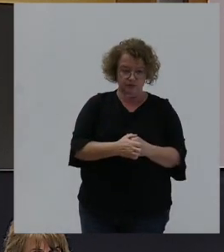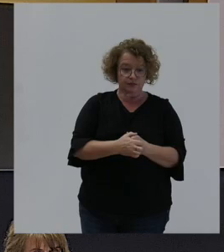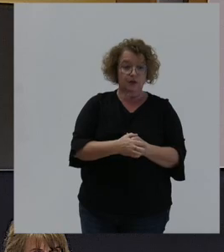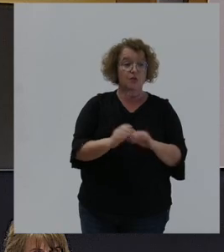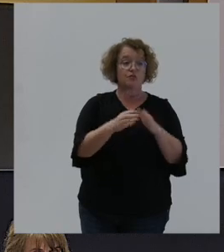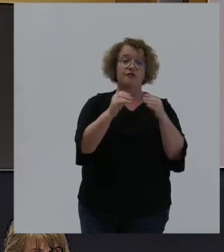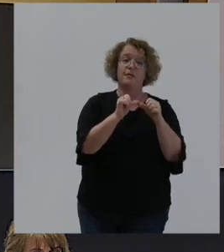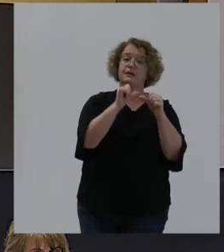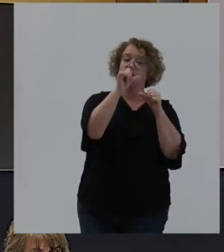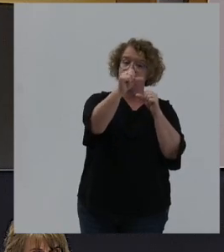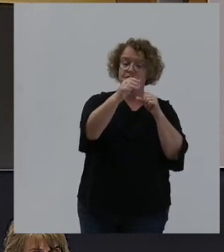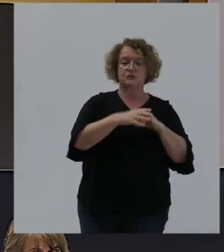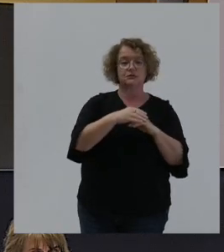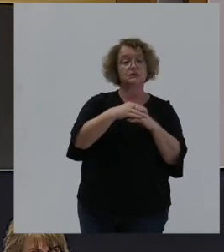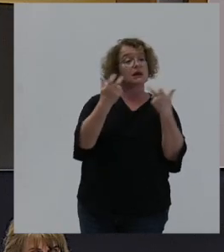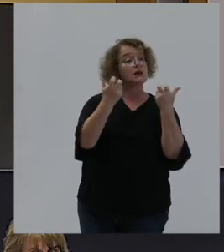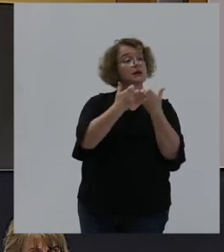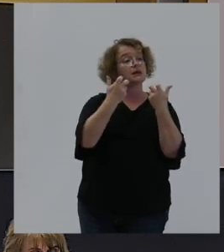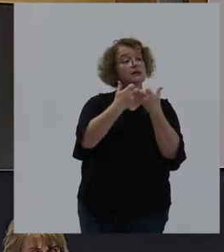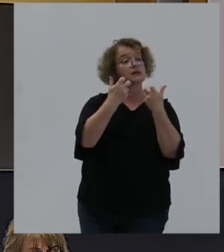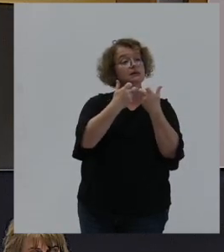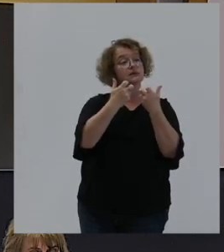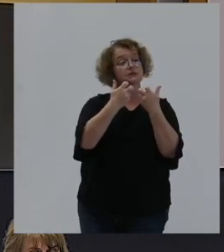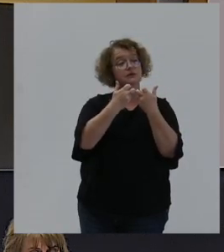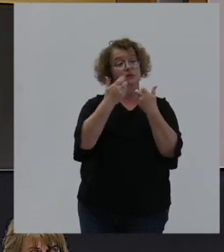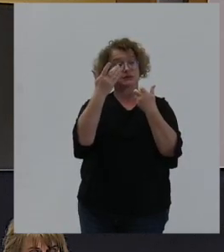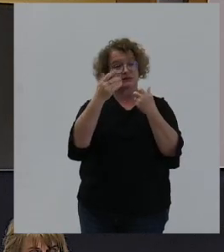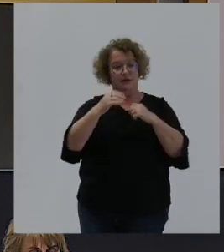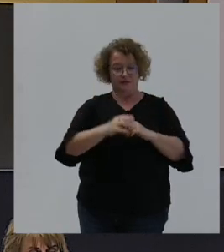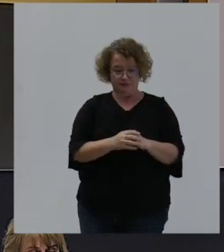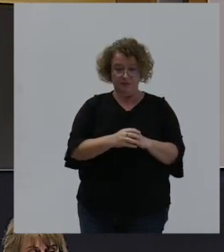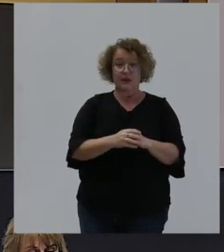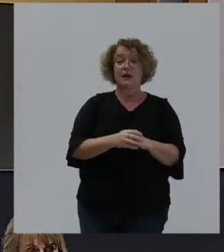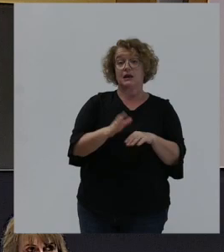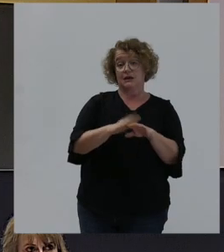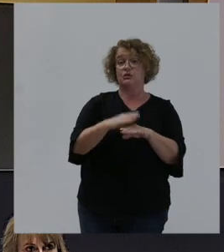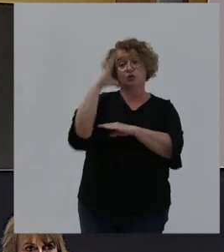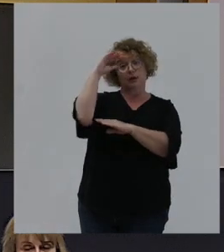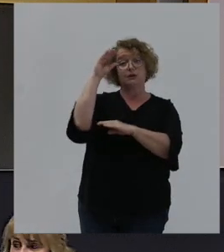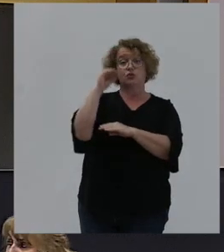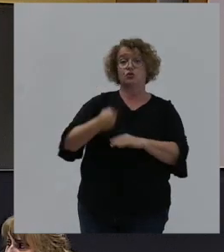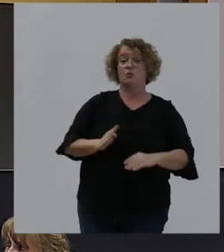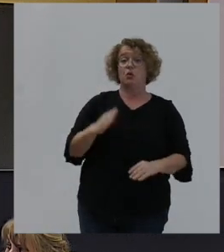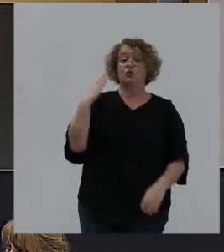ai un en tête. 5 ou 6 étudiants le fréquentent et il se trouve que c'est des étudiants de Bordeaux-Montaigne.